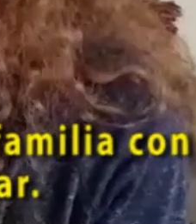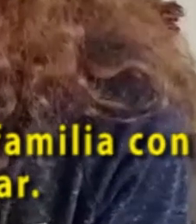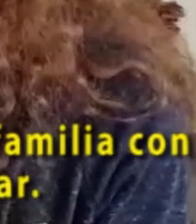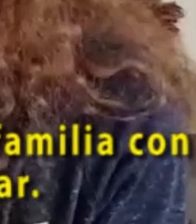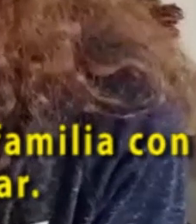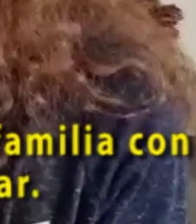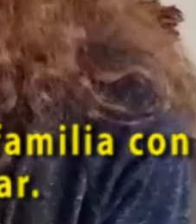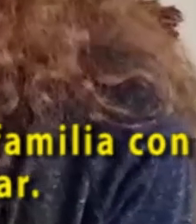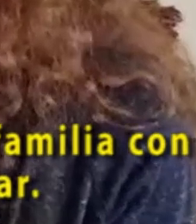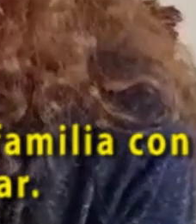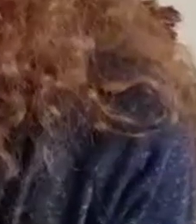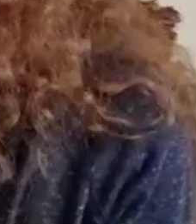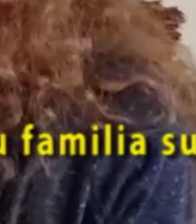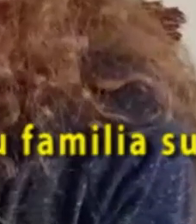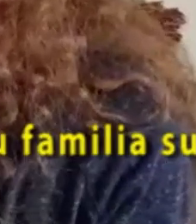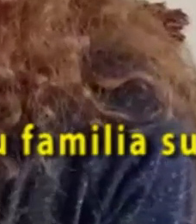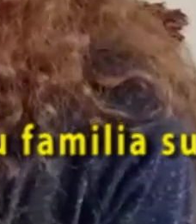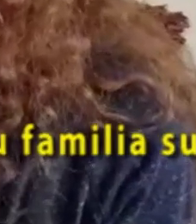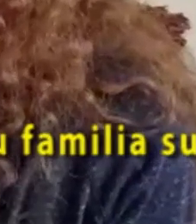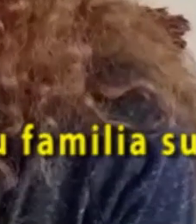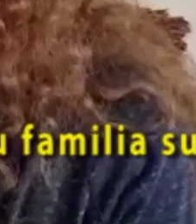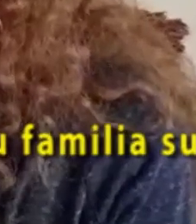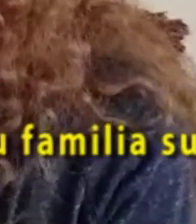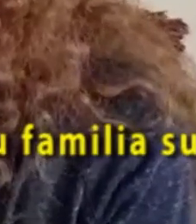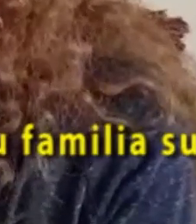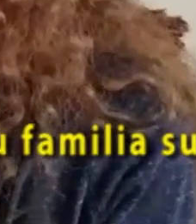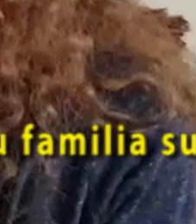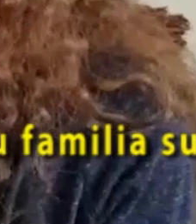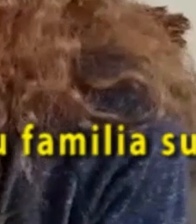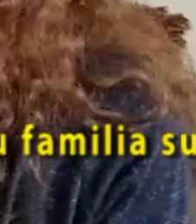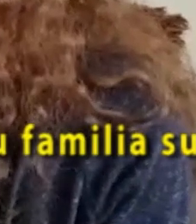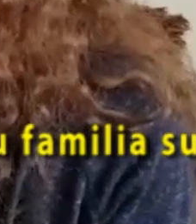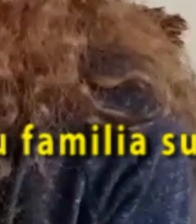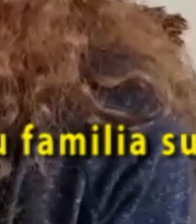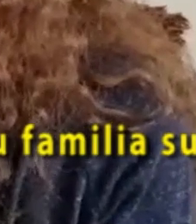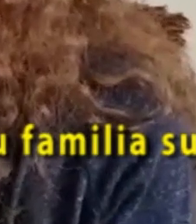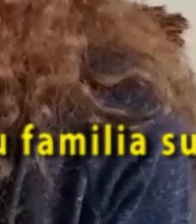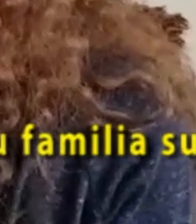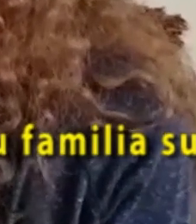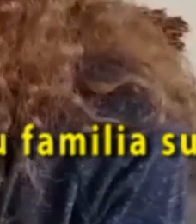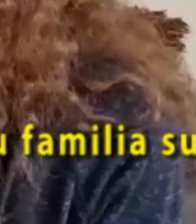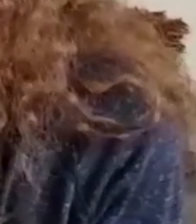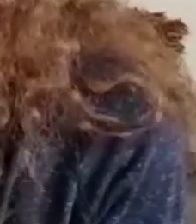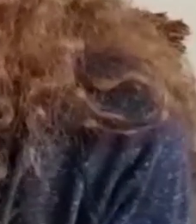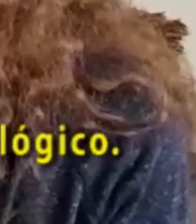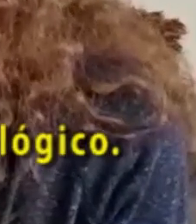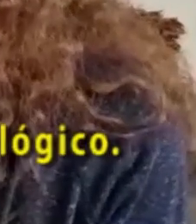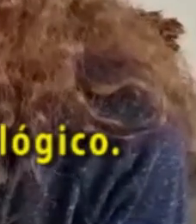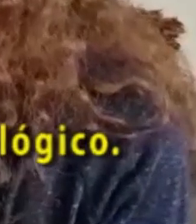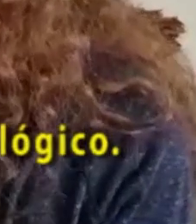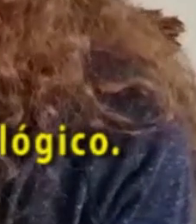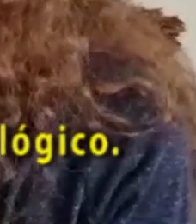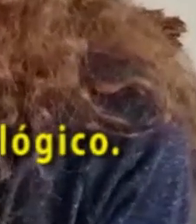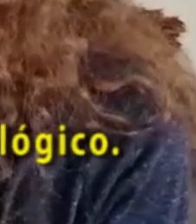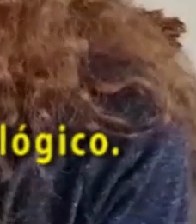بعذبوا الاهالي بالزيارة اللي بخلي الولد او الطفل يحس بالذنب انه اهله بعانوا بهاي الزيارة،